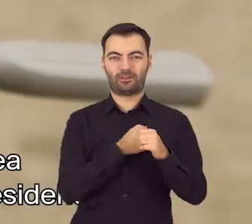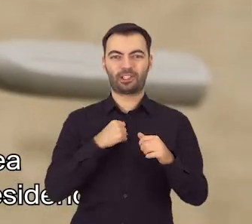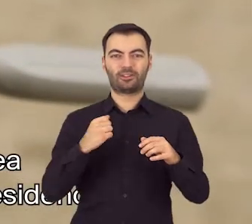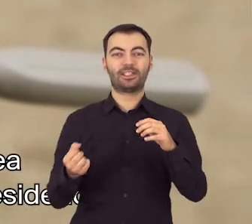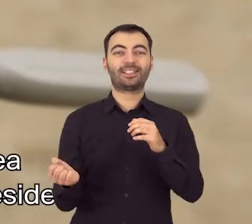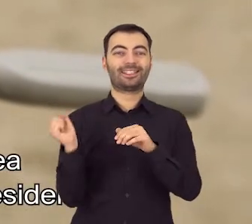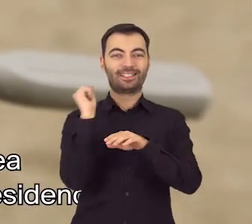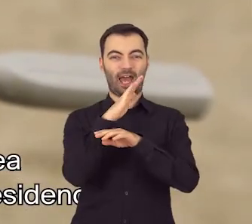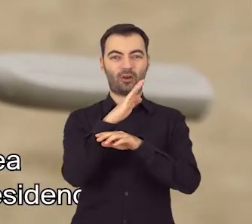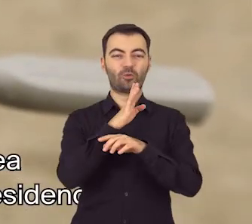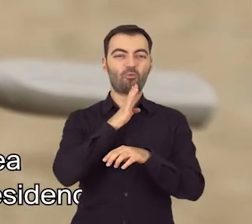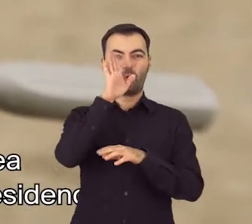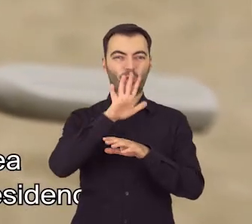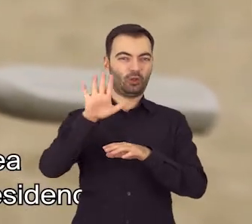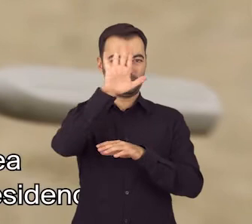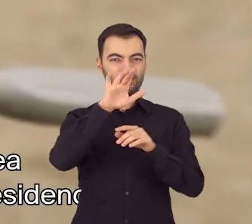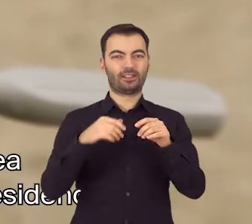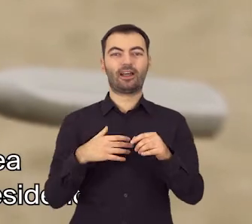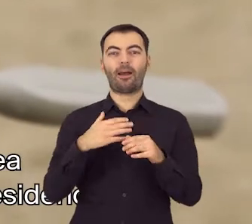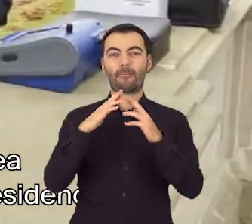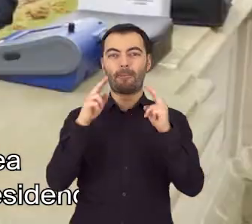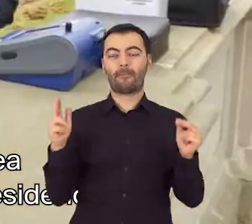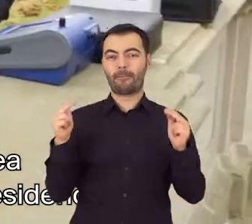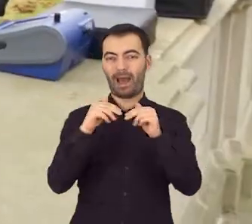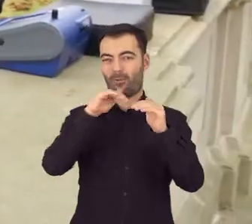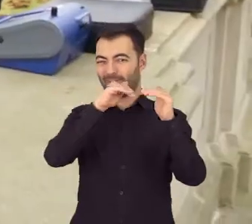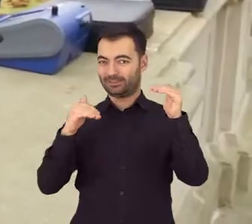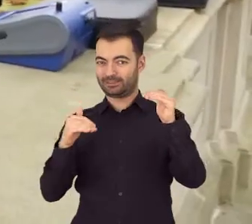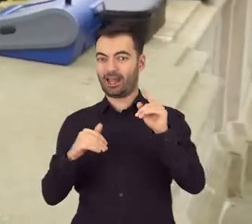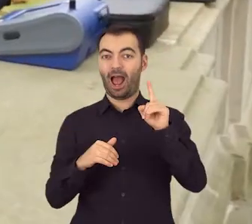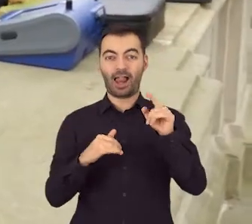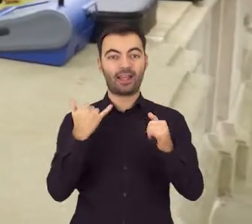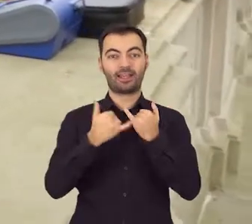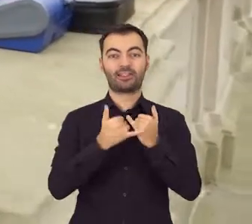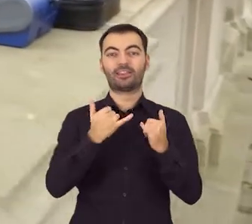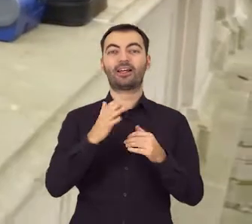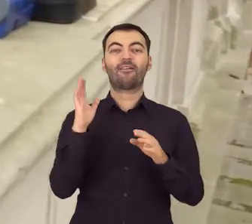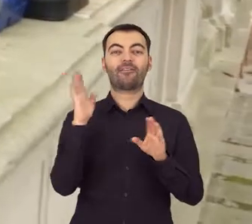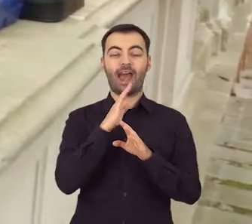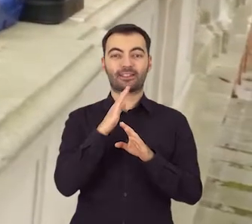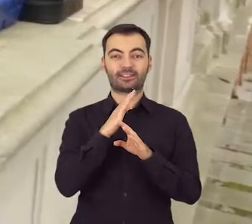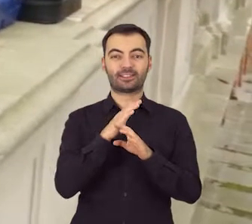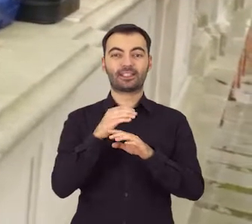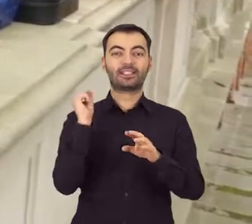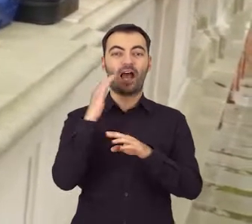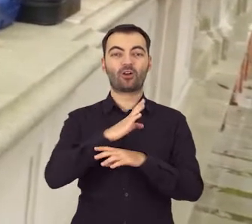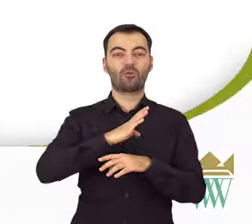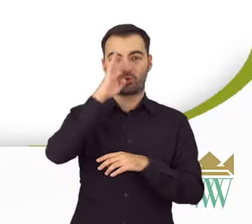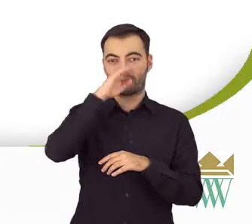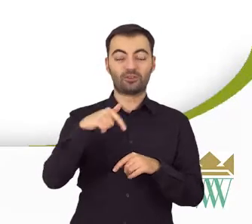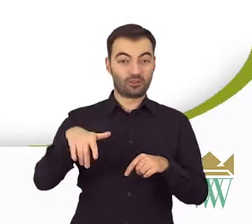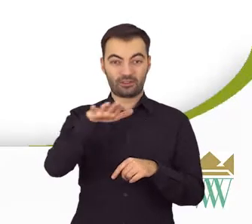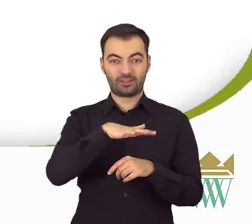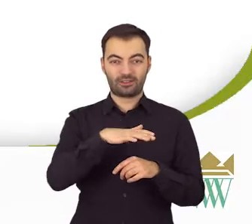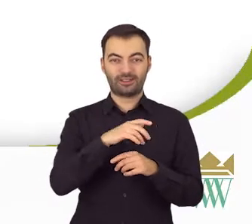na zachód i na północ od pałacu w Wilanowie. Ale jeżeli mieliśmy wiatry właśnie zachodnio-północne, to wcale nie mieliśmy,